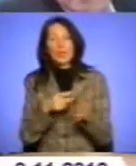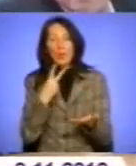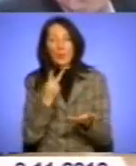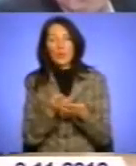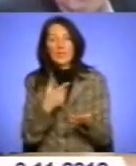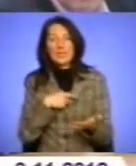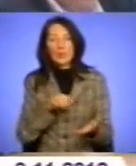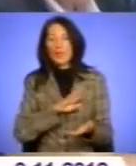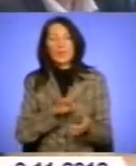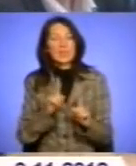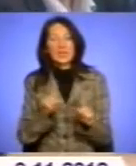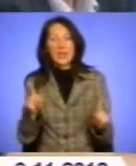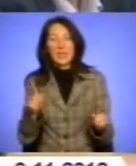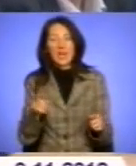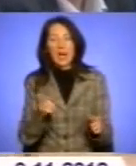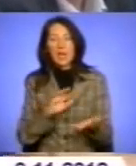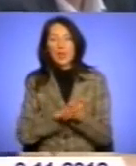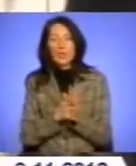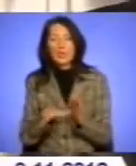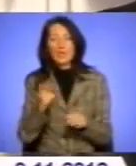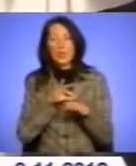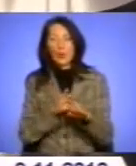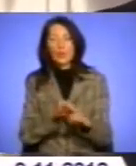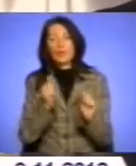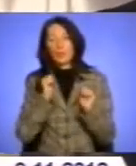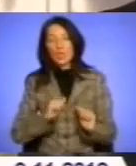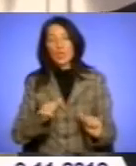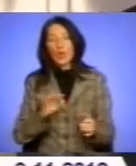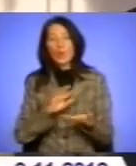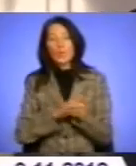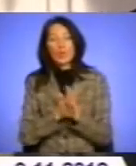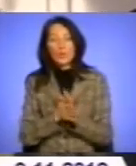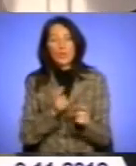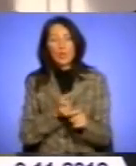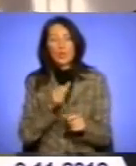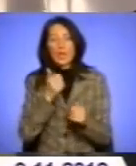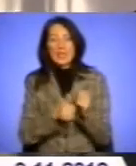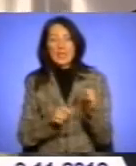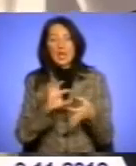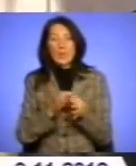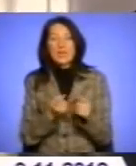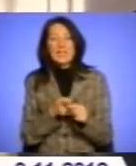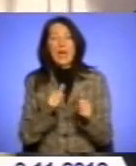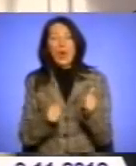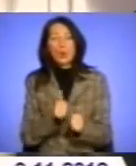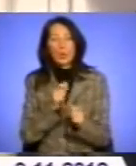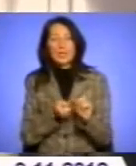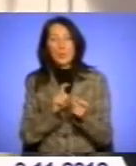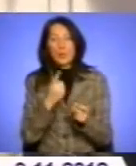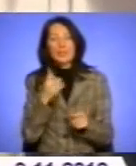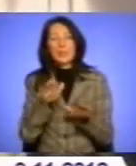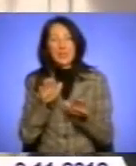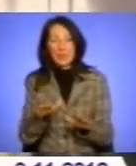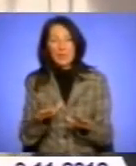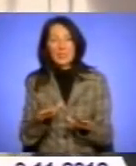ситуаціях і все проходило у спокійній обстановці. Дуже часто на олімпіаді це конкуренція, це боротьба за перші